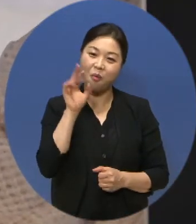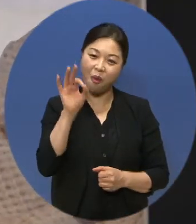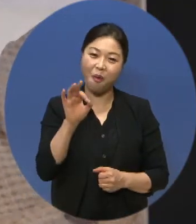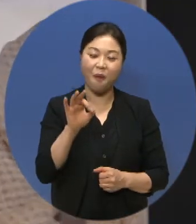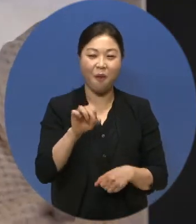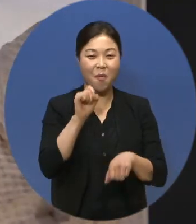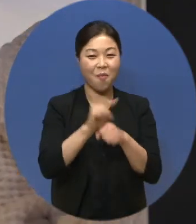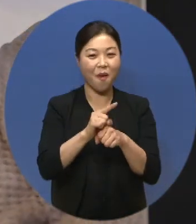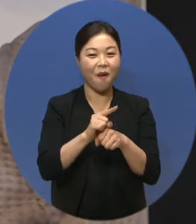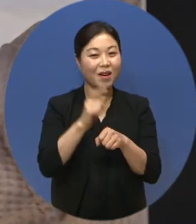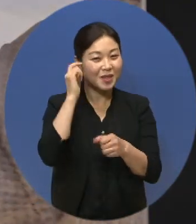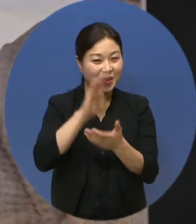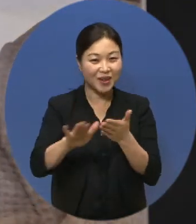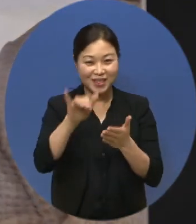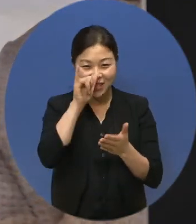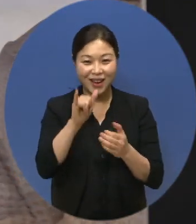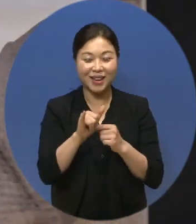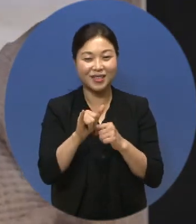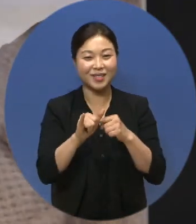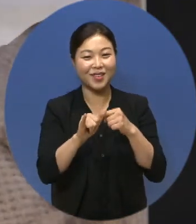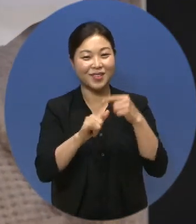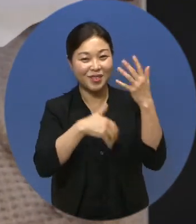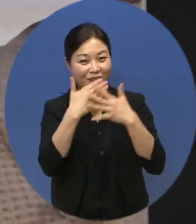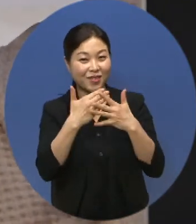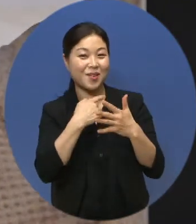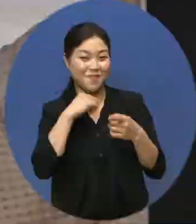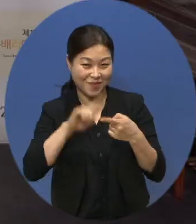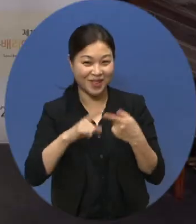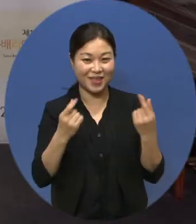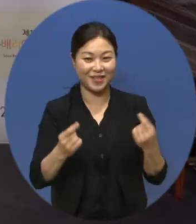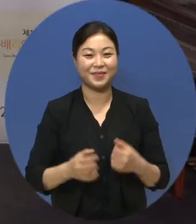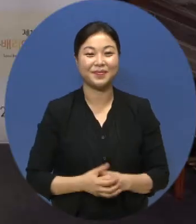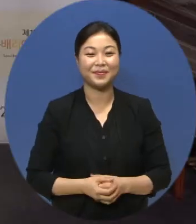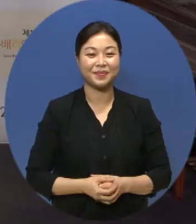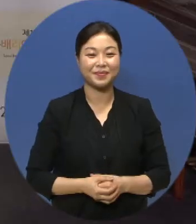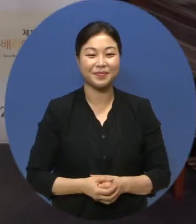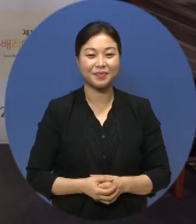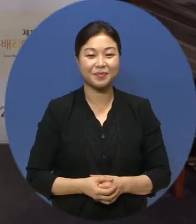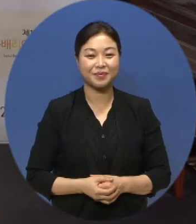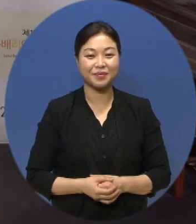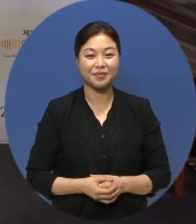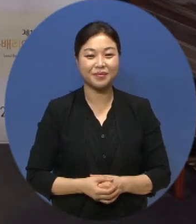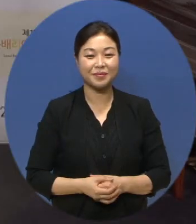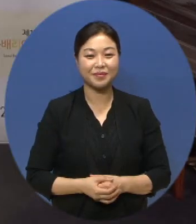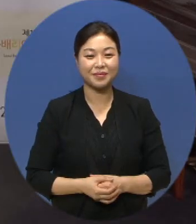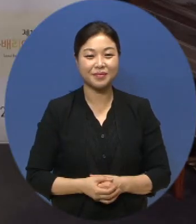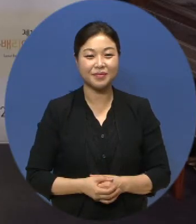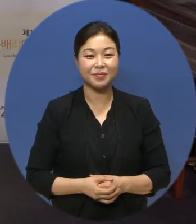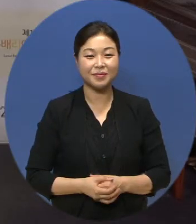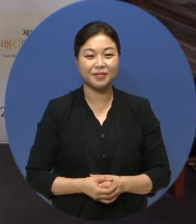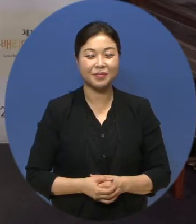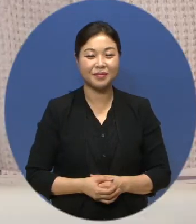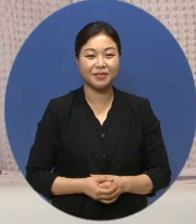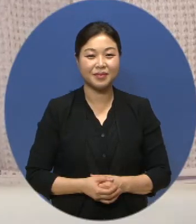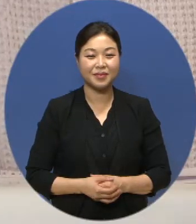시원시원하시다. 그래서 그 장면을 좀 저는 좋아했고요. 네. 일단은 제가